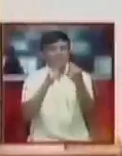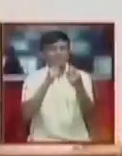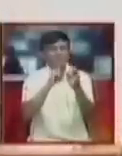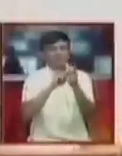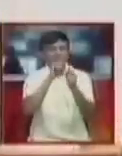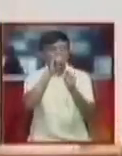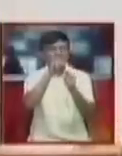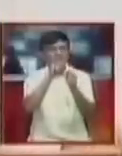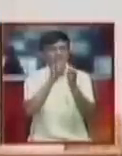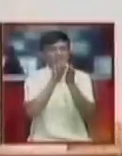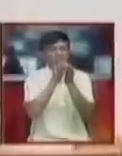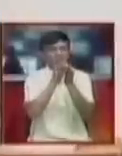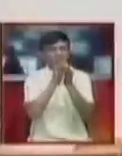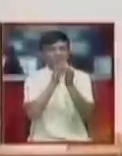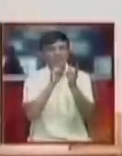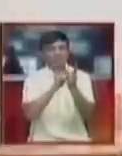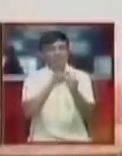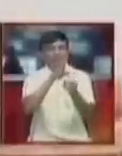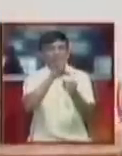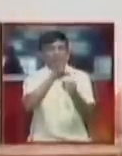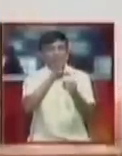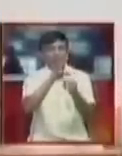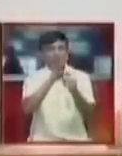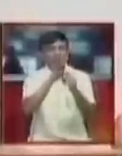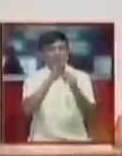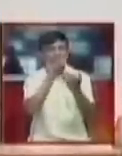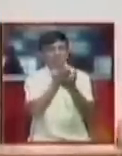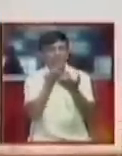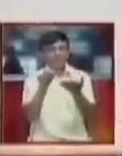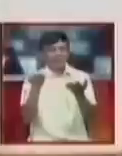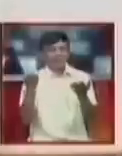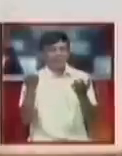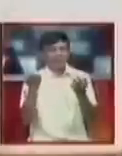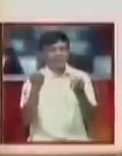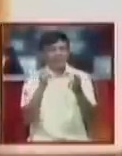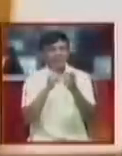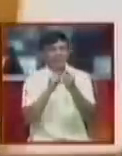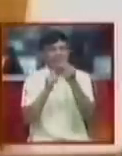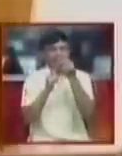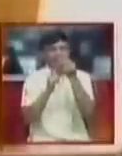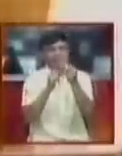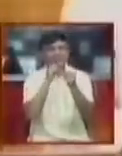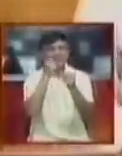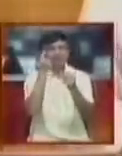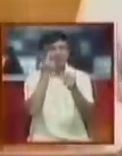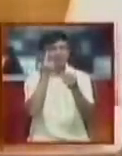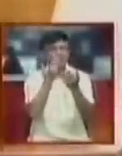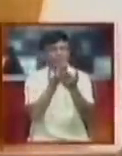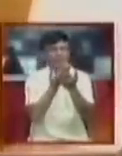aircraft, 1 frigate at mga force protection equipment. At hindi lang po natin sa armas.